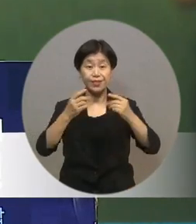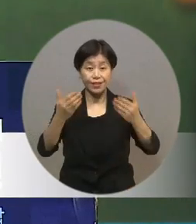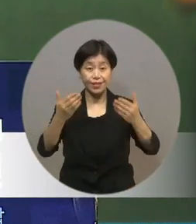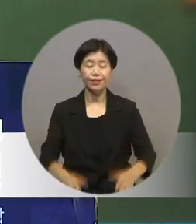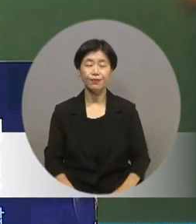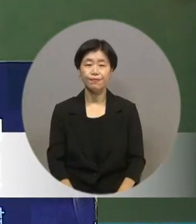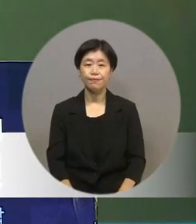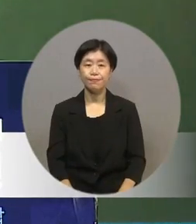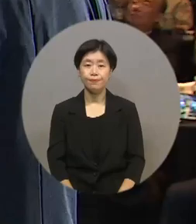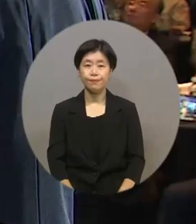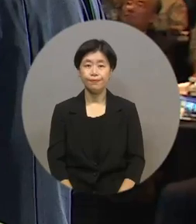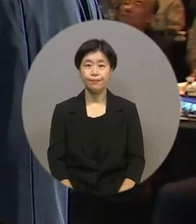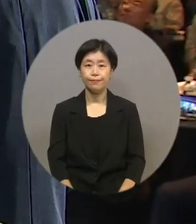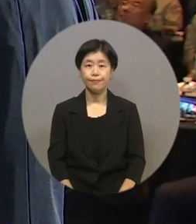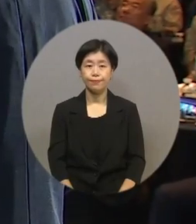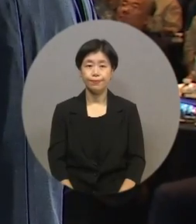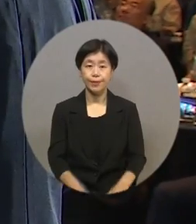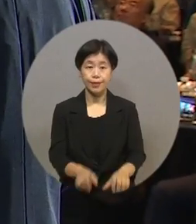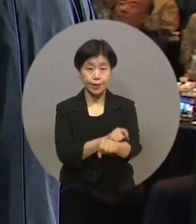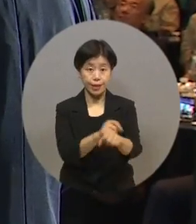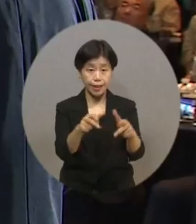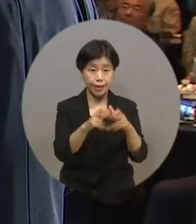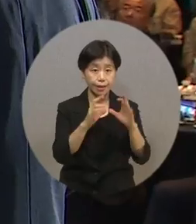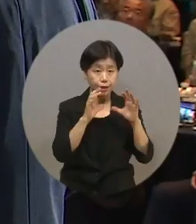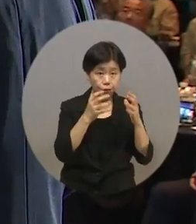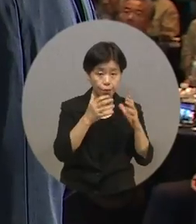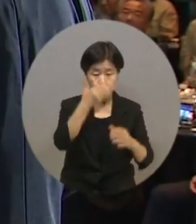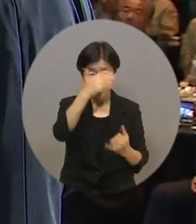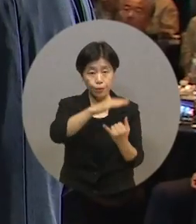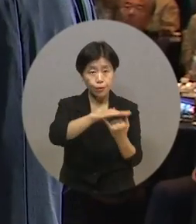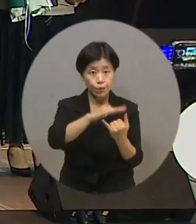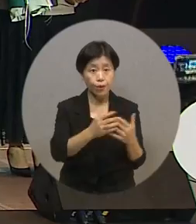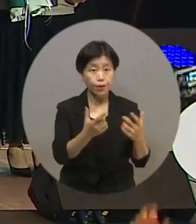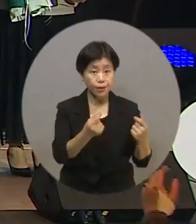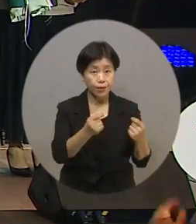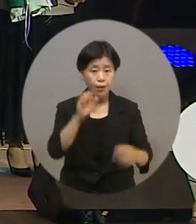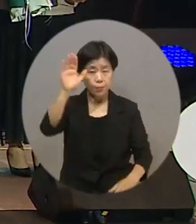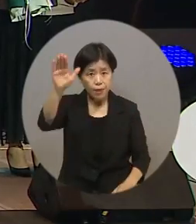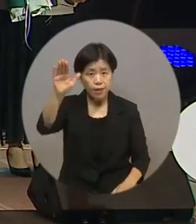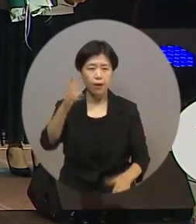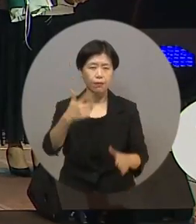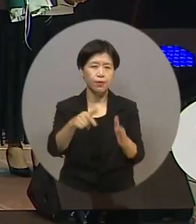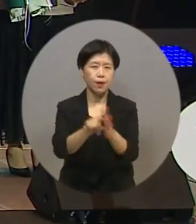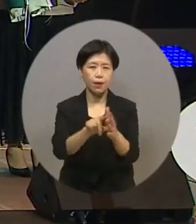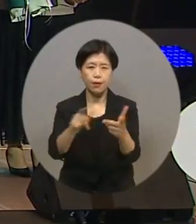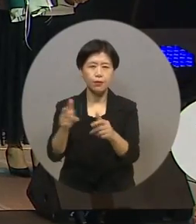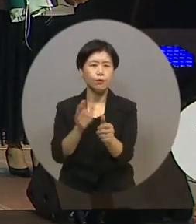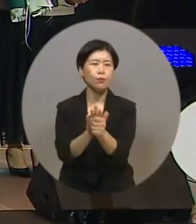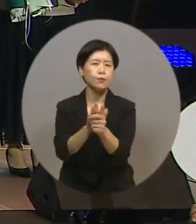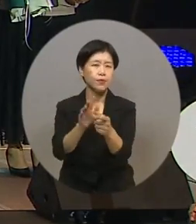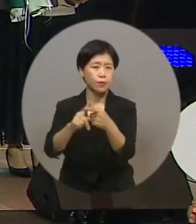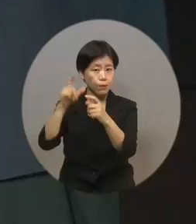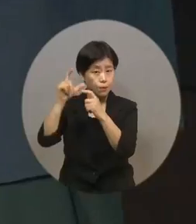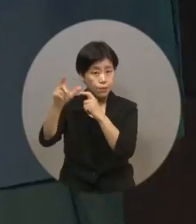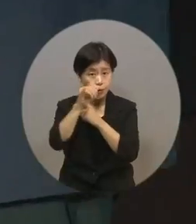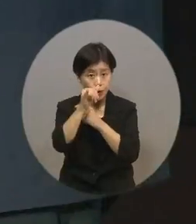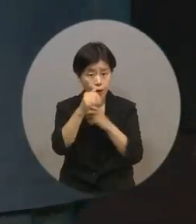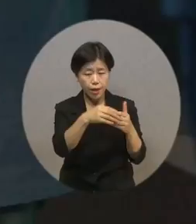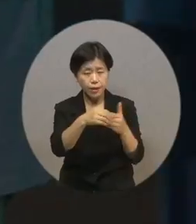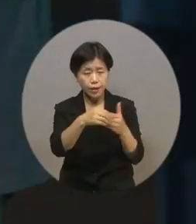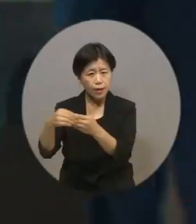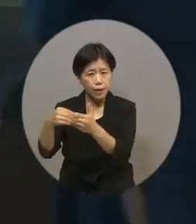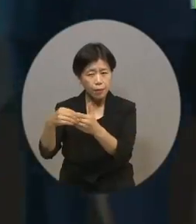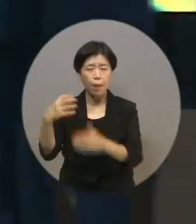정말 감사드리고요 특히 장애 아동과 청소년 등 미래세대를 위한 지원을 고민하고 이끌어온 재활